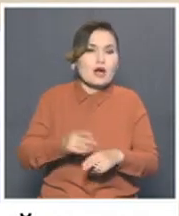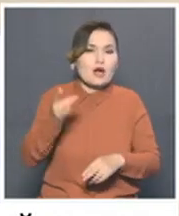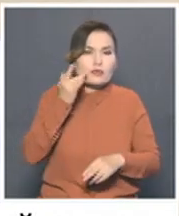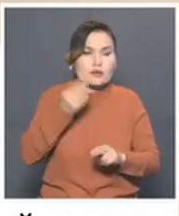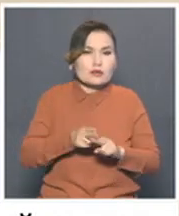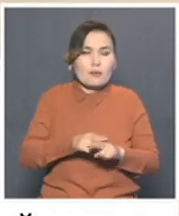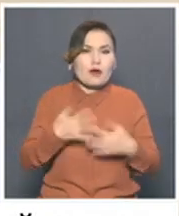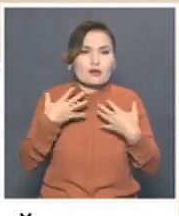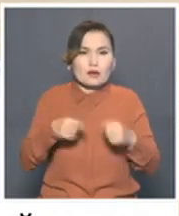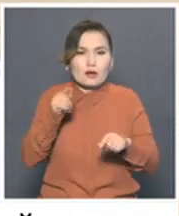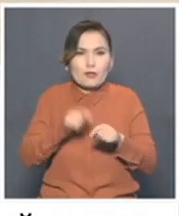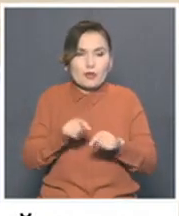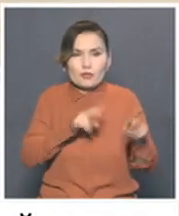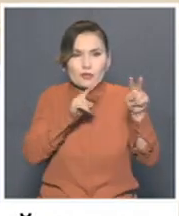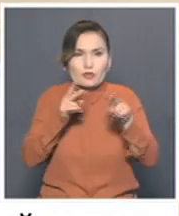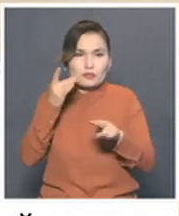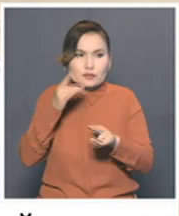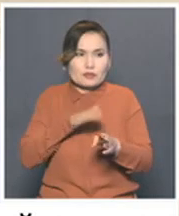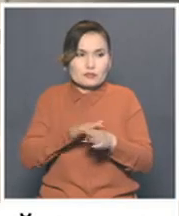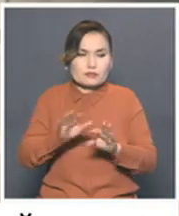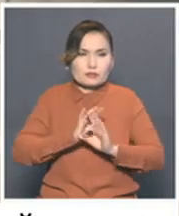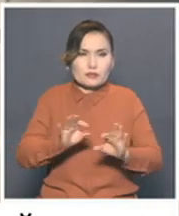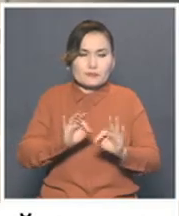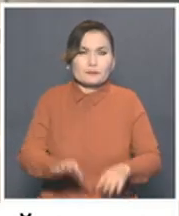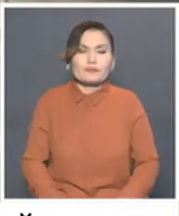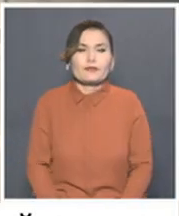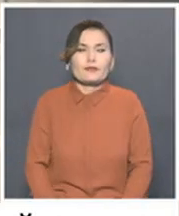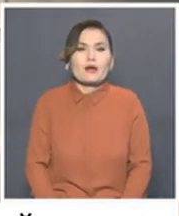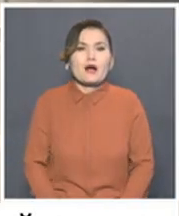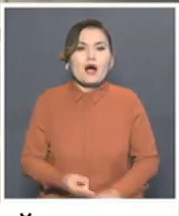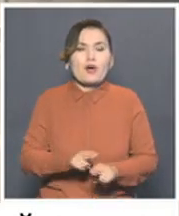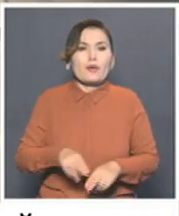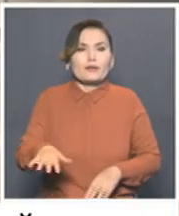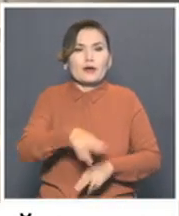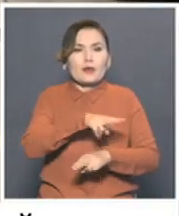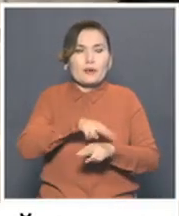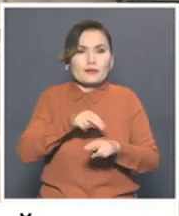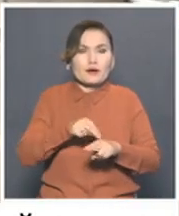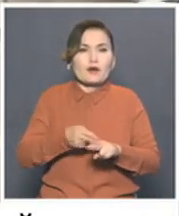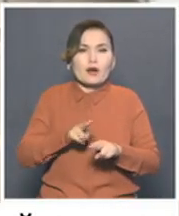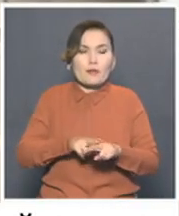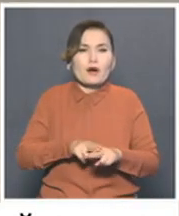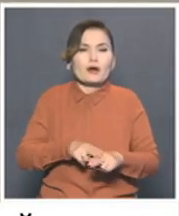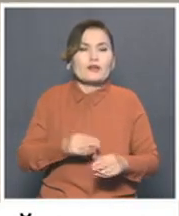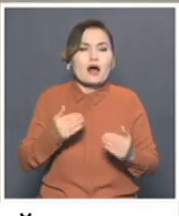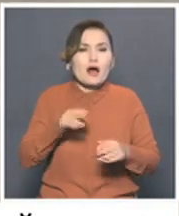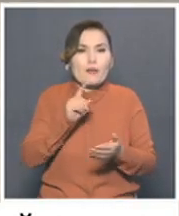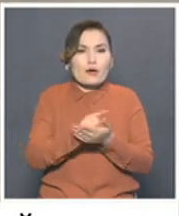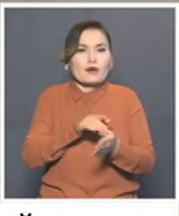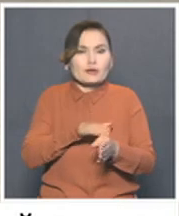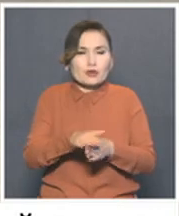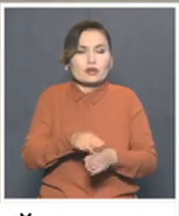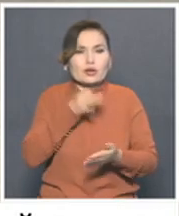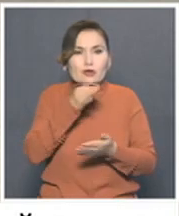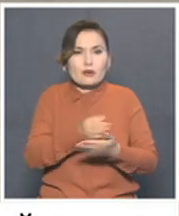келушілердің денсаулығын тексеріп, талаптарды түсіндіріп отырмыз. Ал жағалаудағы тәртіпті қадағалайтын полиция өздеріне жүктелген міндетке ғана